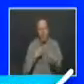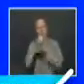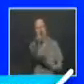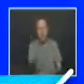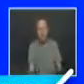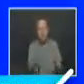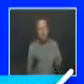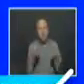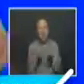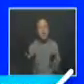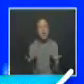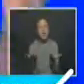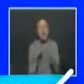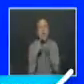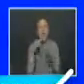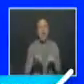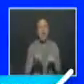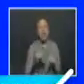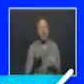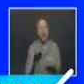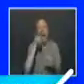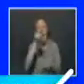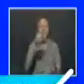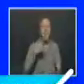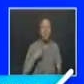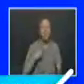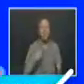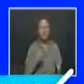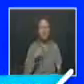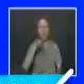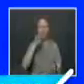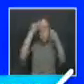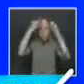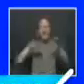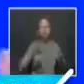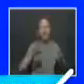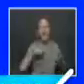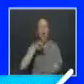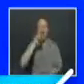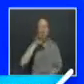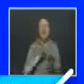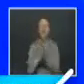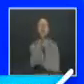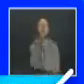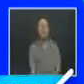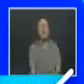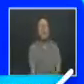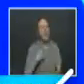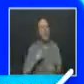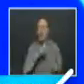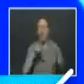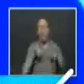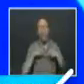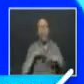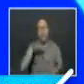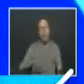של עולם? מה זה קשור השיח הזה של אתה ואני? אנחנו מדברים על מוסר, אנחנו מדברים על אמת. אני לא מוכן